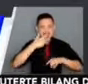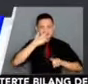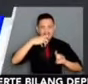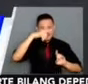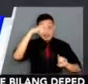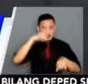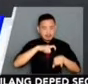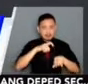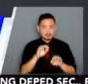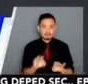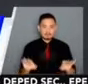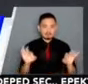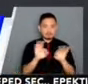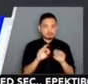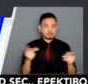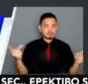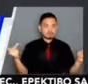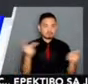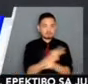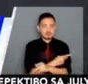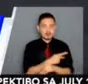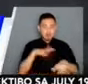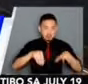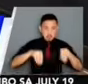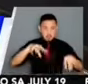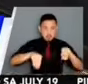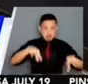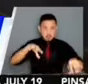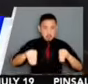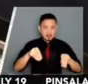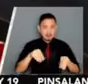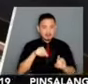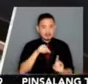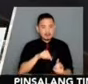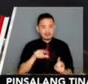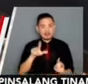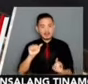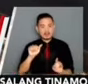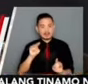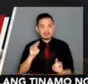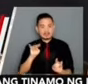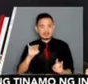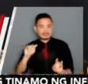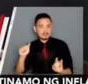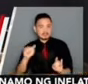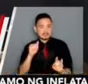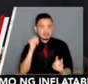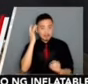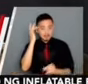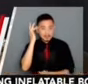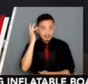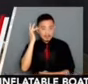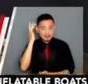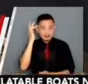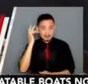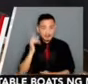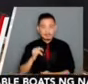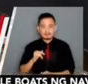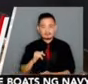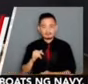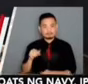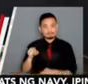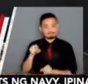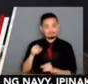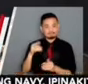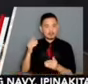malalang power interruption sa pagpasok ng linya kasi physical yung ano yung interruption pag bumagsak yyung